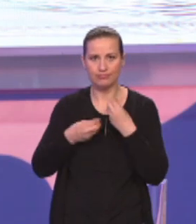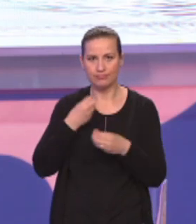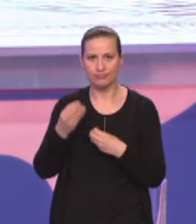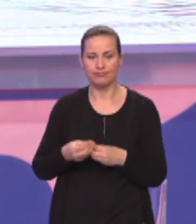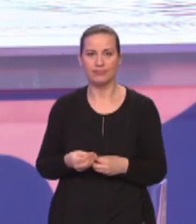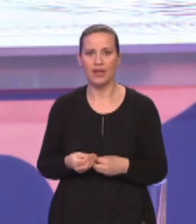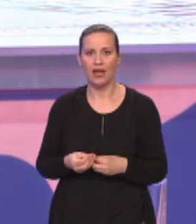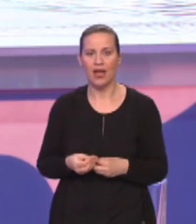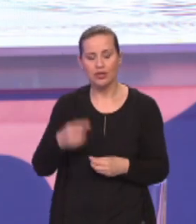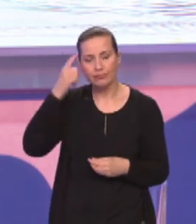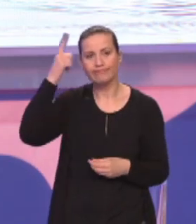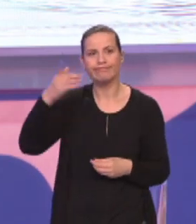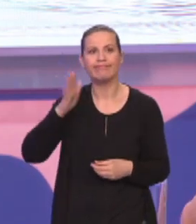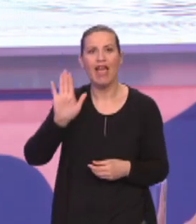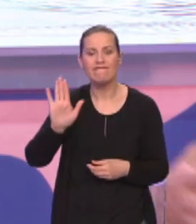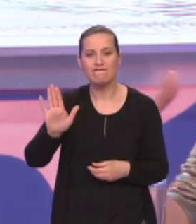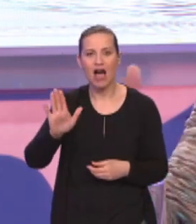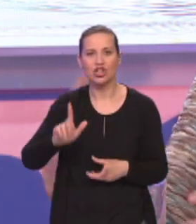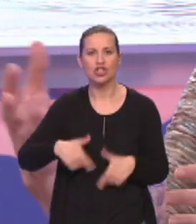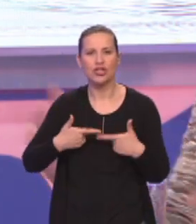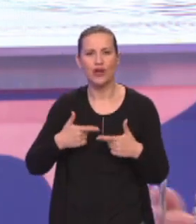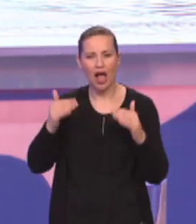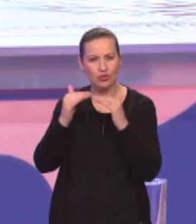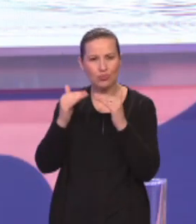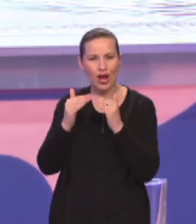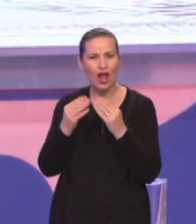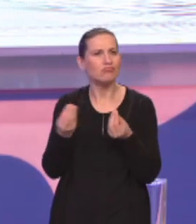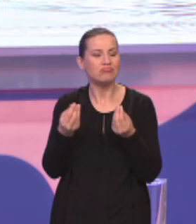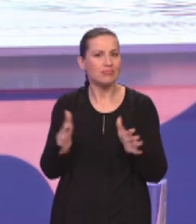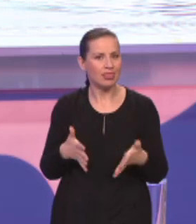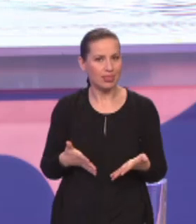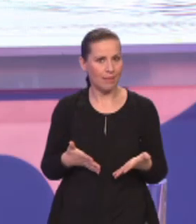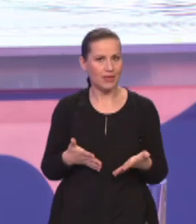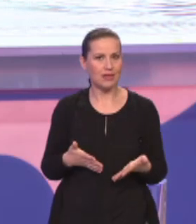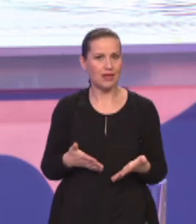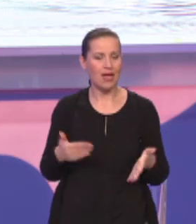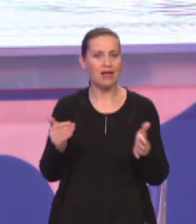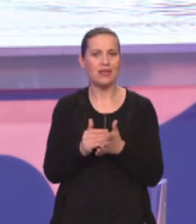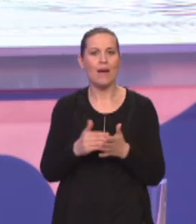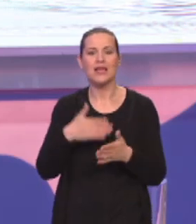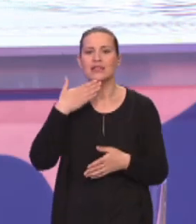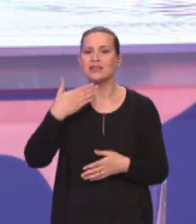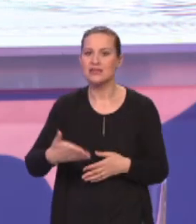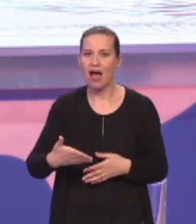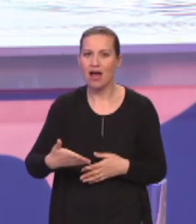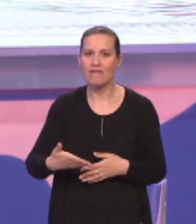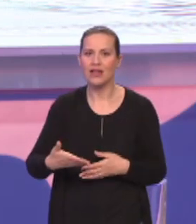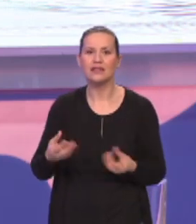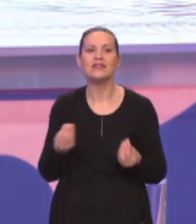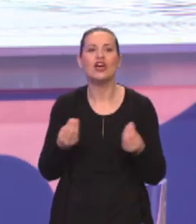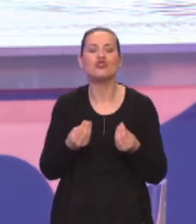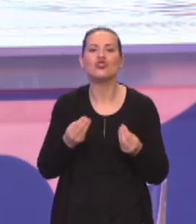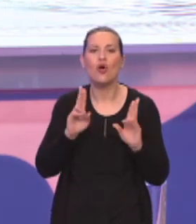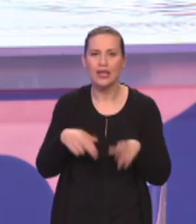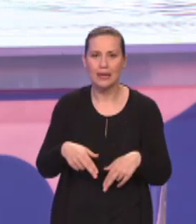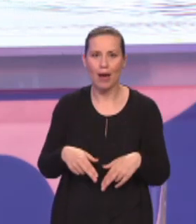na vaš vlastiti život kad se uspoređujete što vi nemate. A zapravo trebamo biti zahvalni i ponizni što imamo.